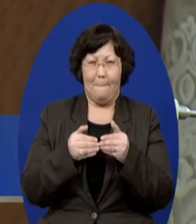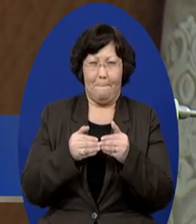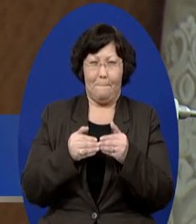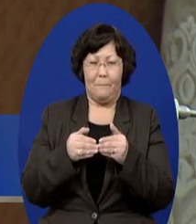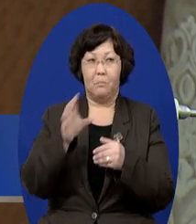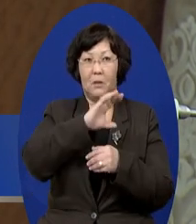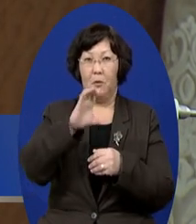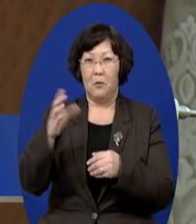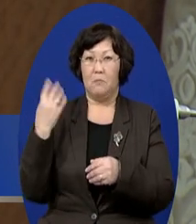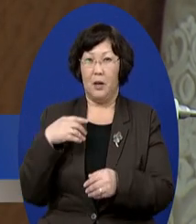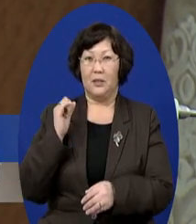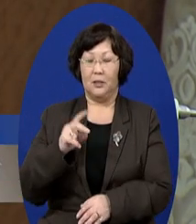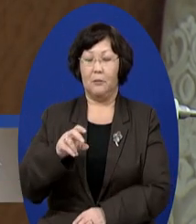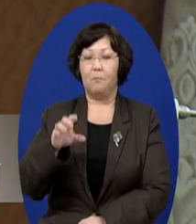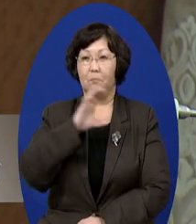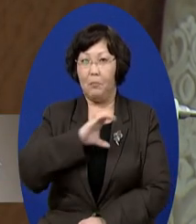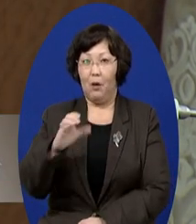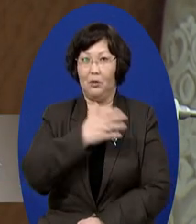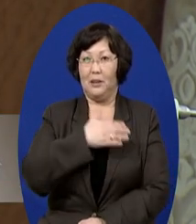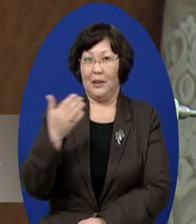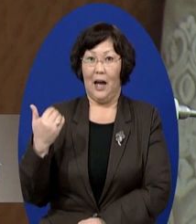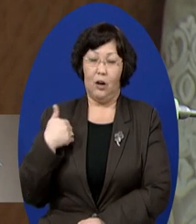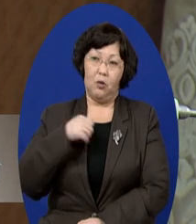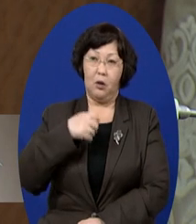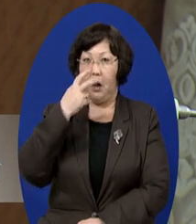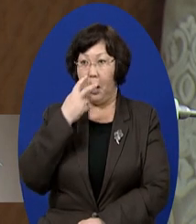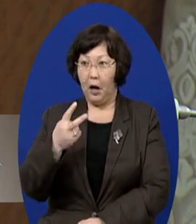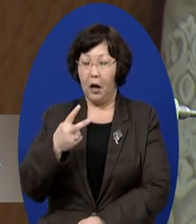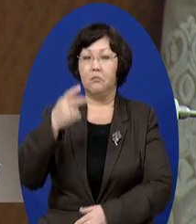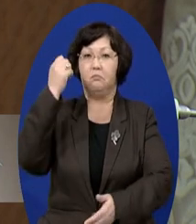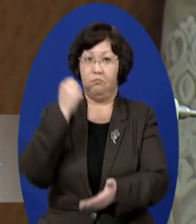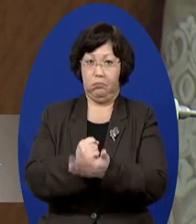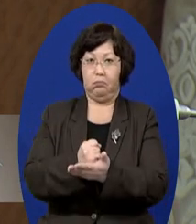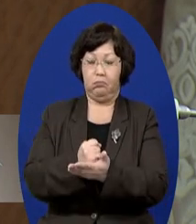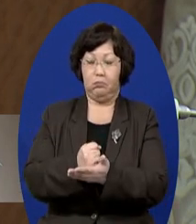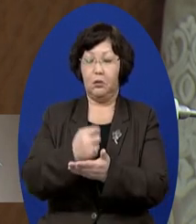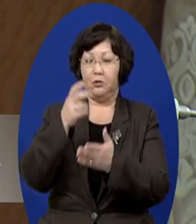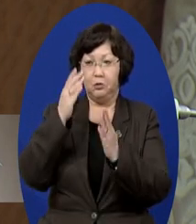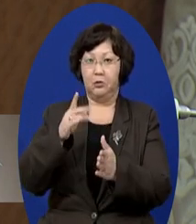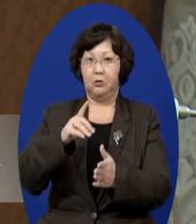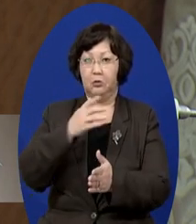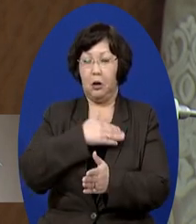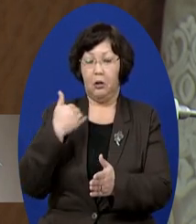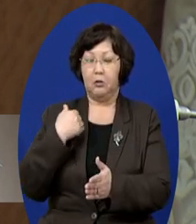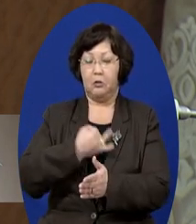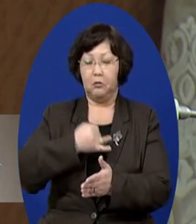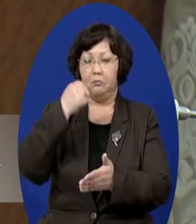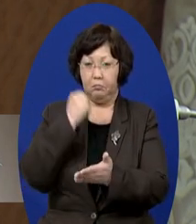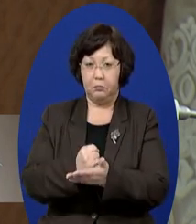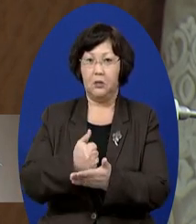байгууллагын даргын өөрийн үзмжээр хамг дарсны төлөө түүнийг одоо ил болгосон этгээд